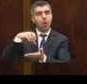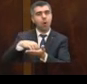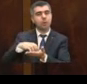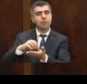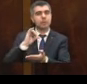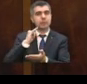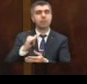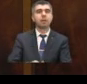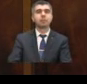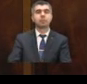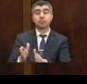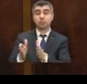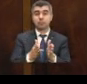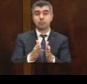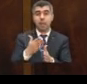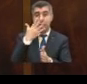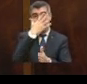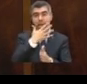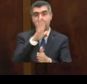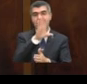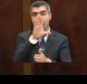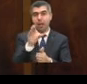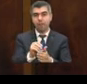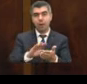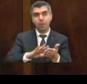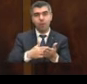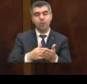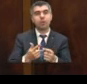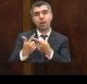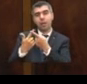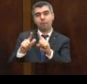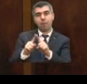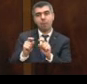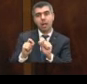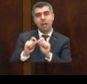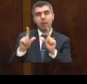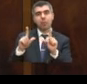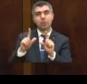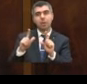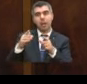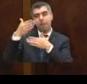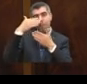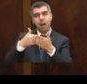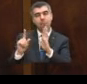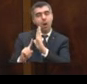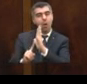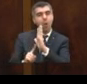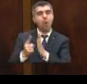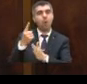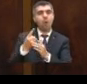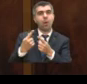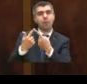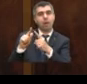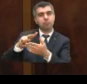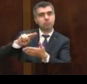الصعيد الإفريقي لقد أبانت هذه الجائحة على تفرد النموذج المغربي وحكمة قيادته، خاصة القرارات